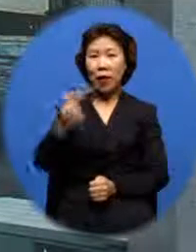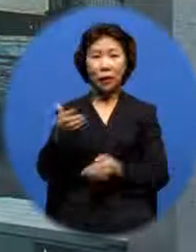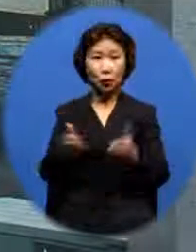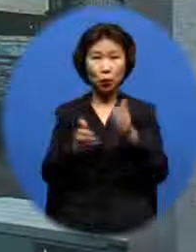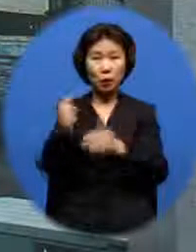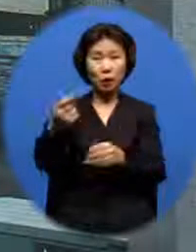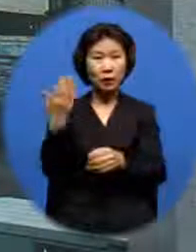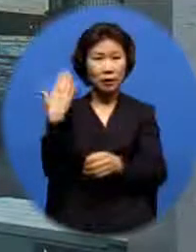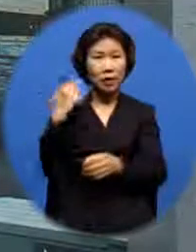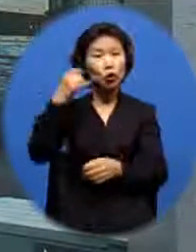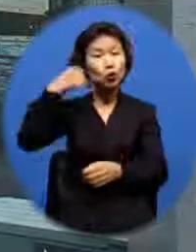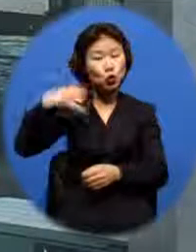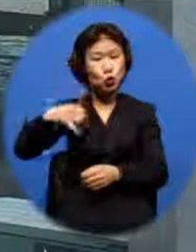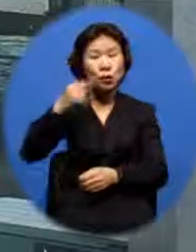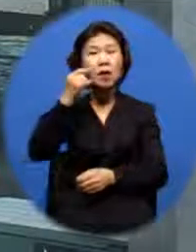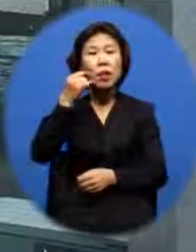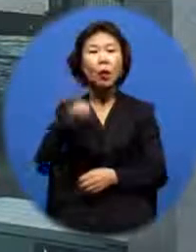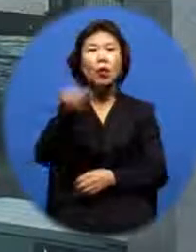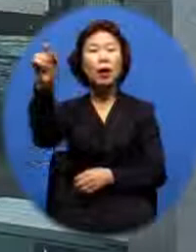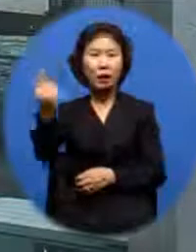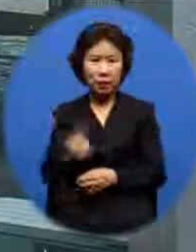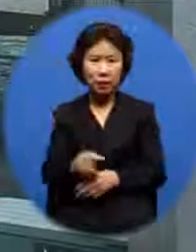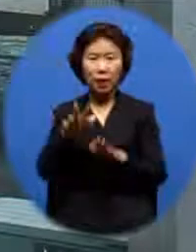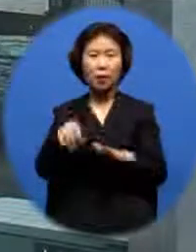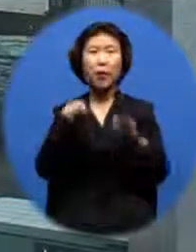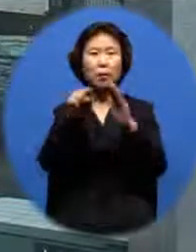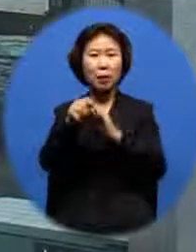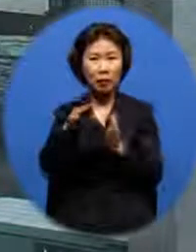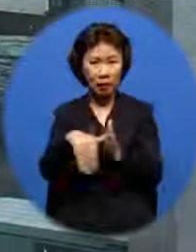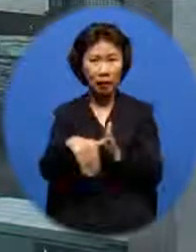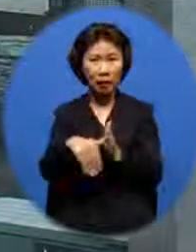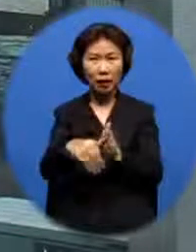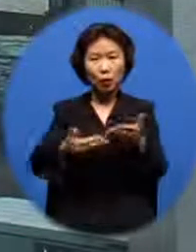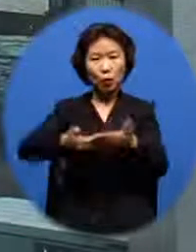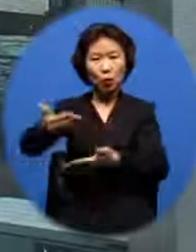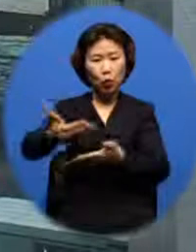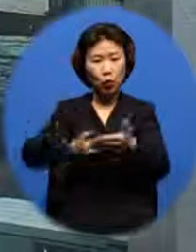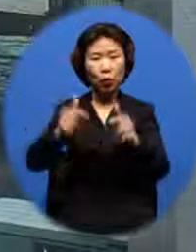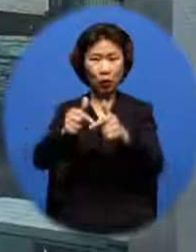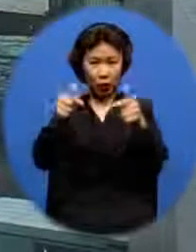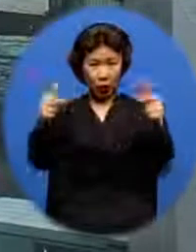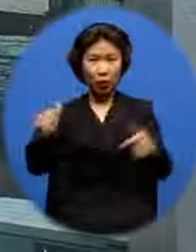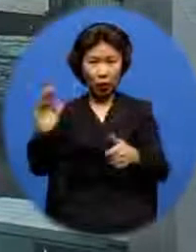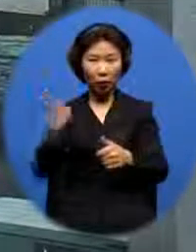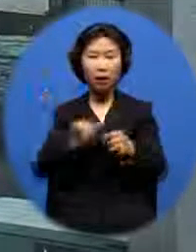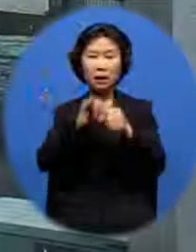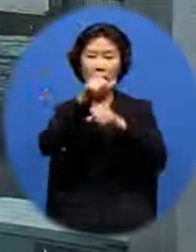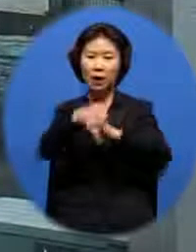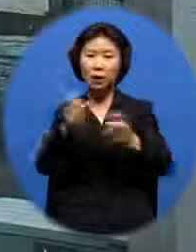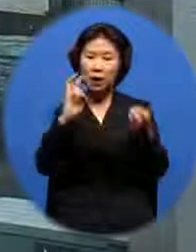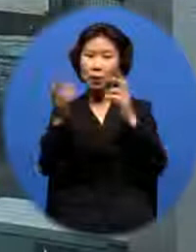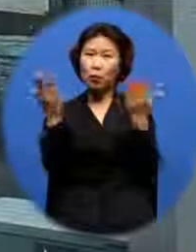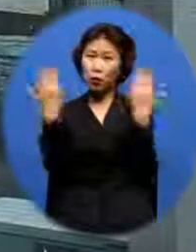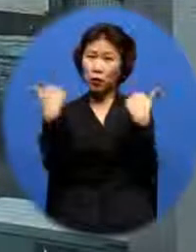지난주 중국과 일본을 다녀왔습니다. 이번 방문을 통해 교류 협력이 확대되는 것은 물론 세계적인 기업을 유치하는